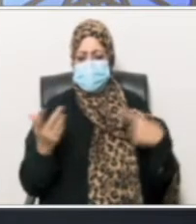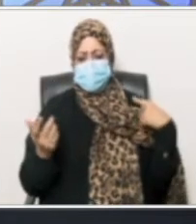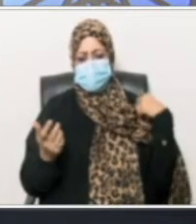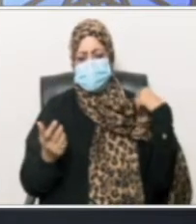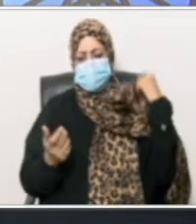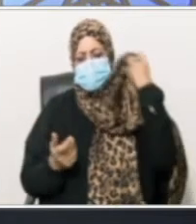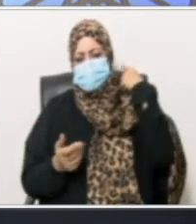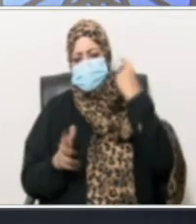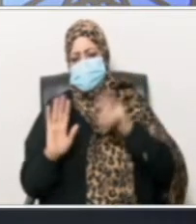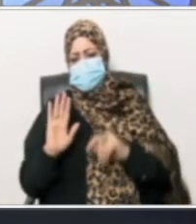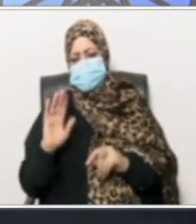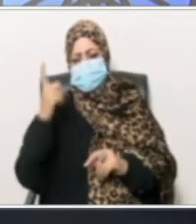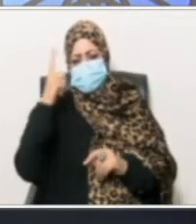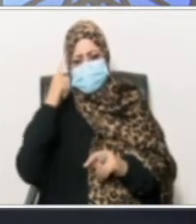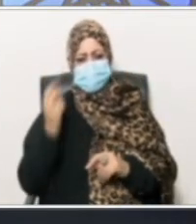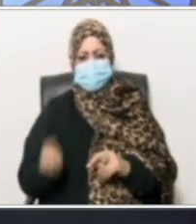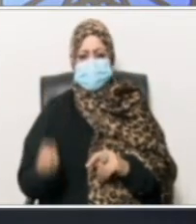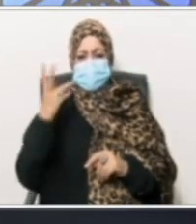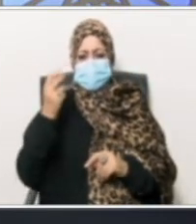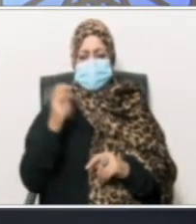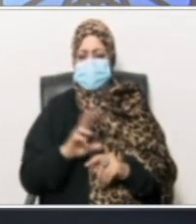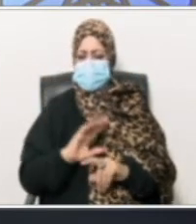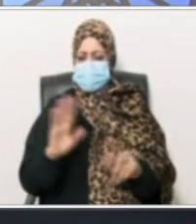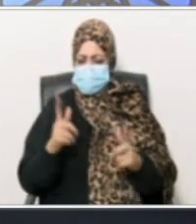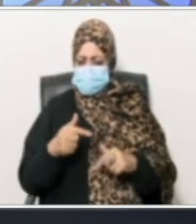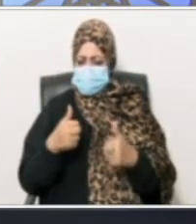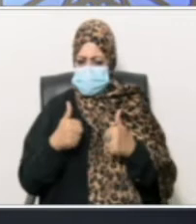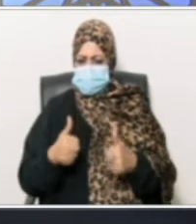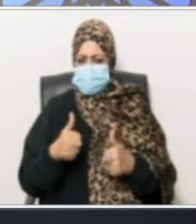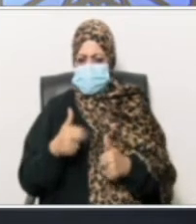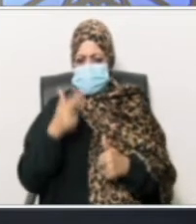صارت حرب، وناس تقابلت مع بعض وتبدا.